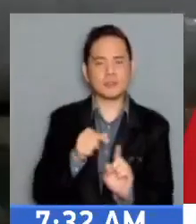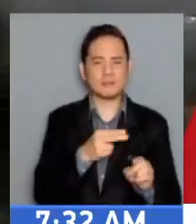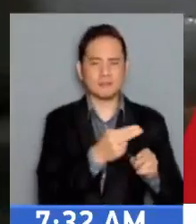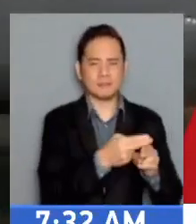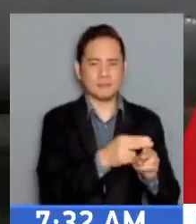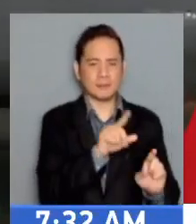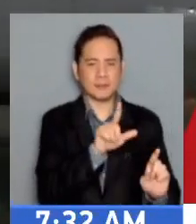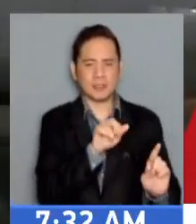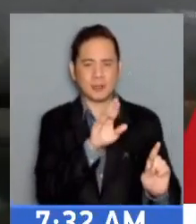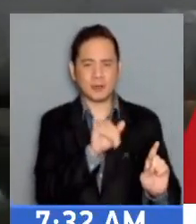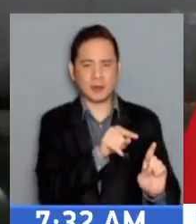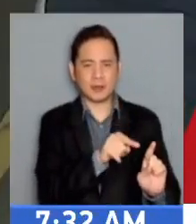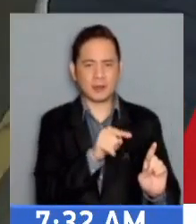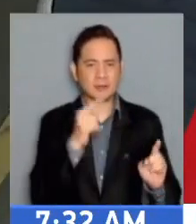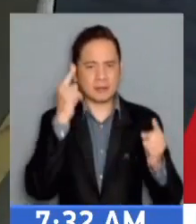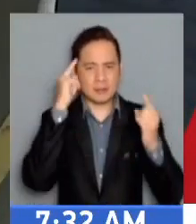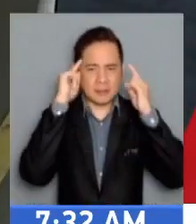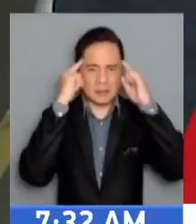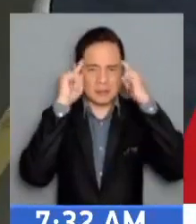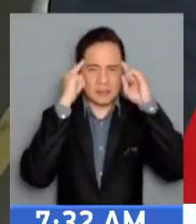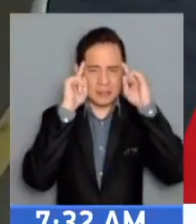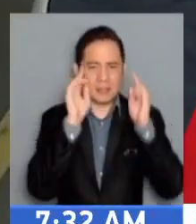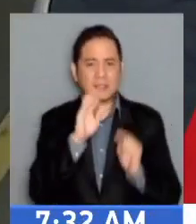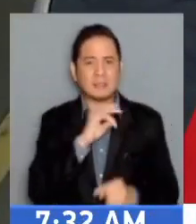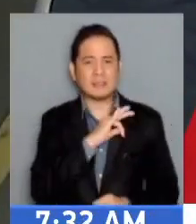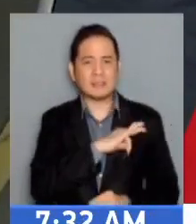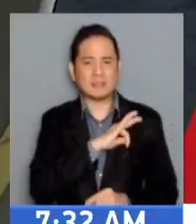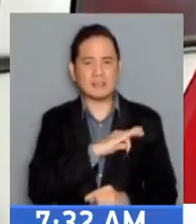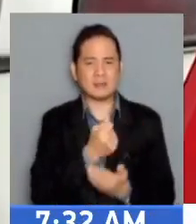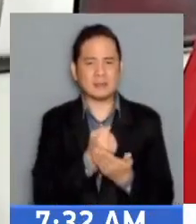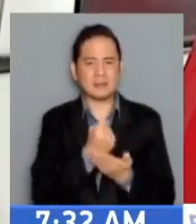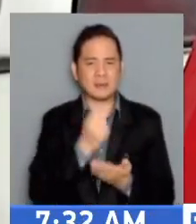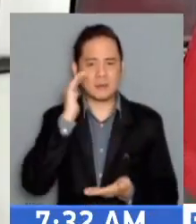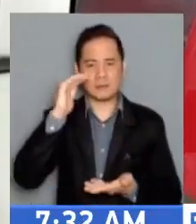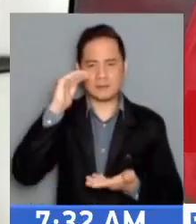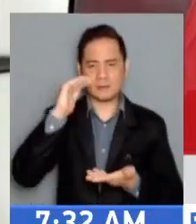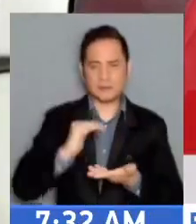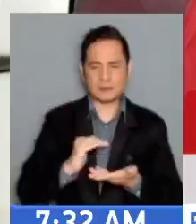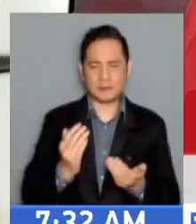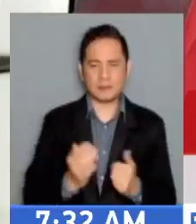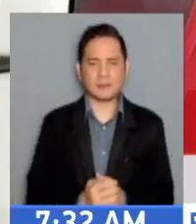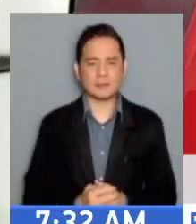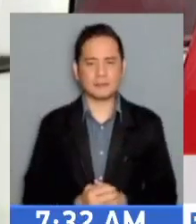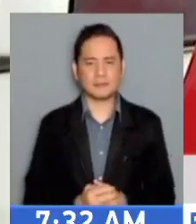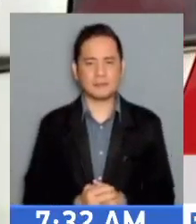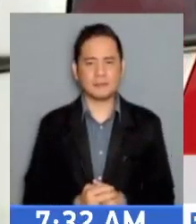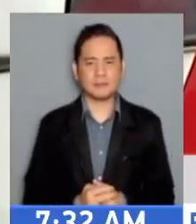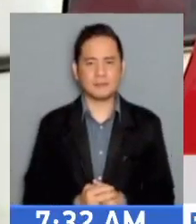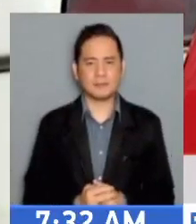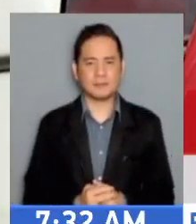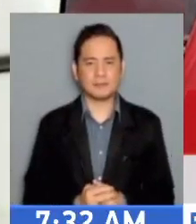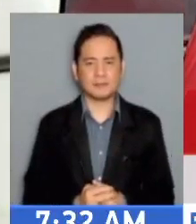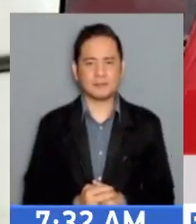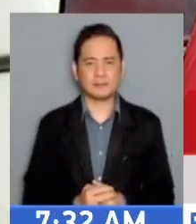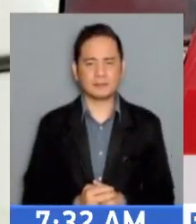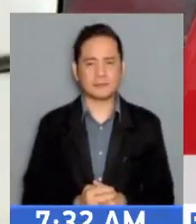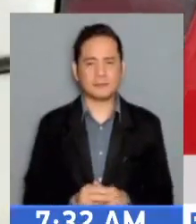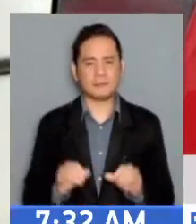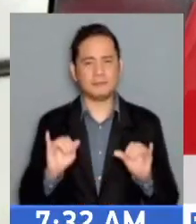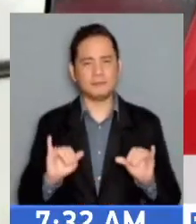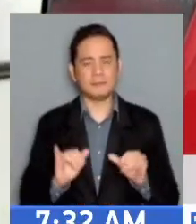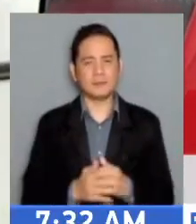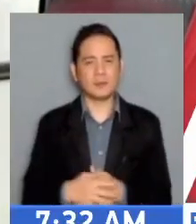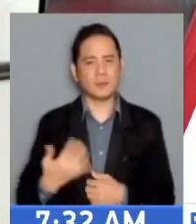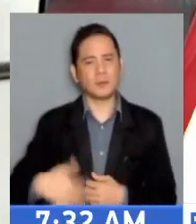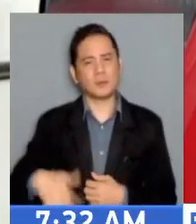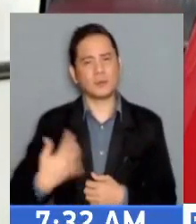bababa palalo ang take-home pay niya oras na tumaas ang presyo ng LPG. Malaking epekto sa amin yan, sir, yung sa pagtas ng ano, dahil katulad nito,